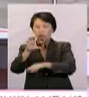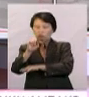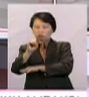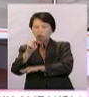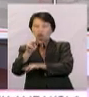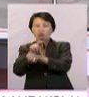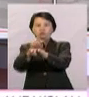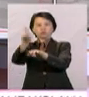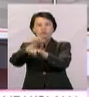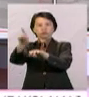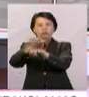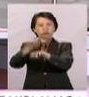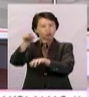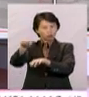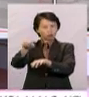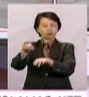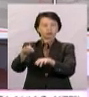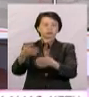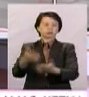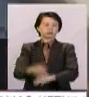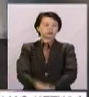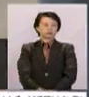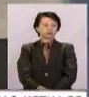di Padang Kota Lama.